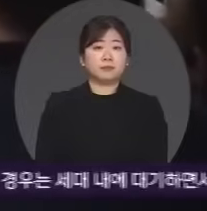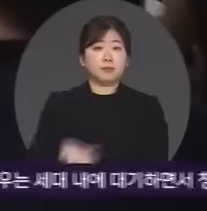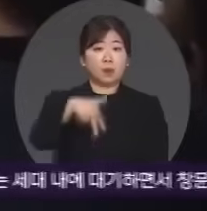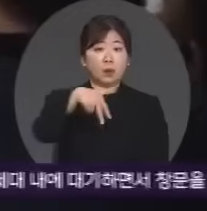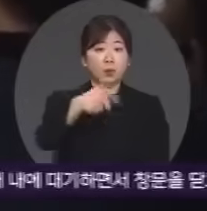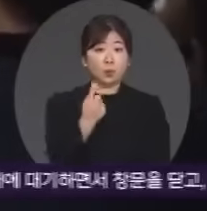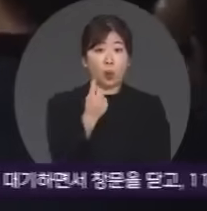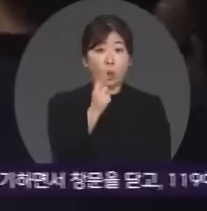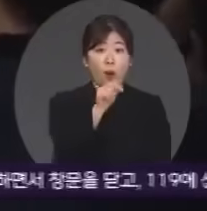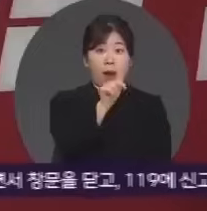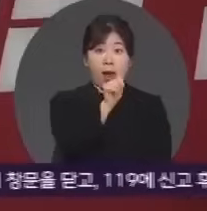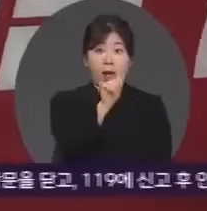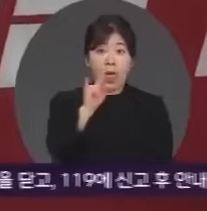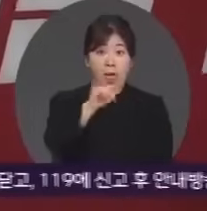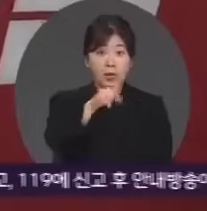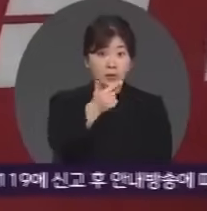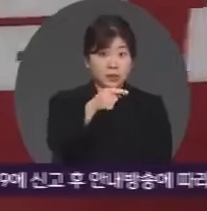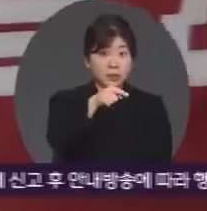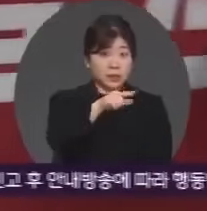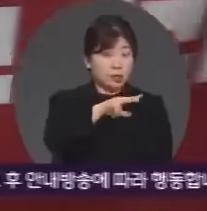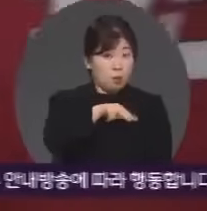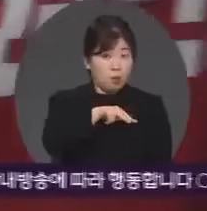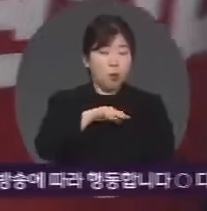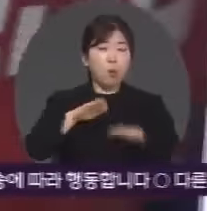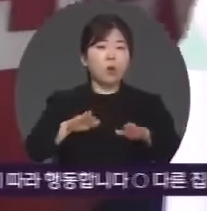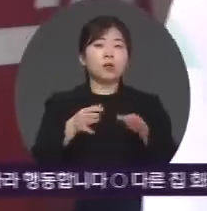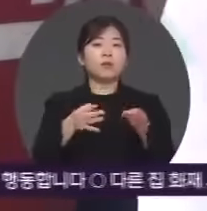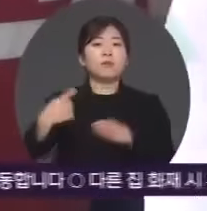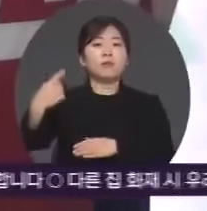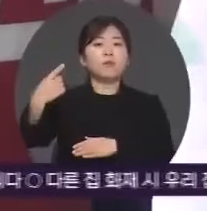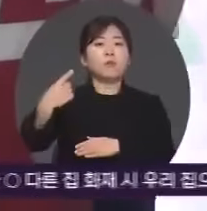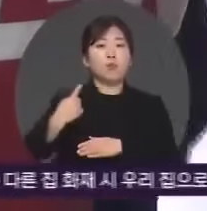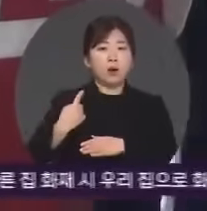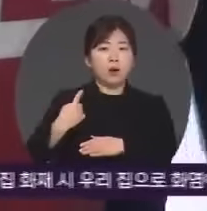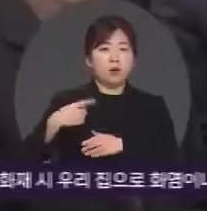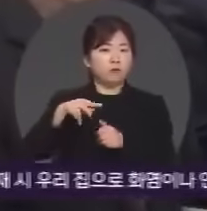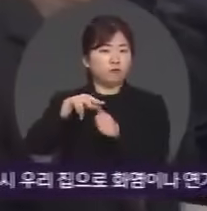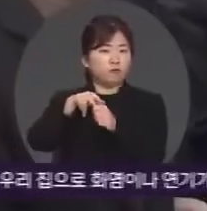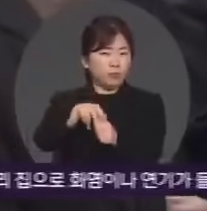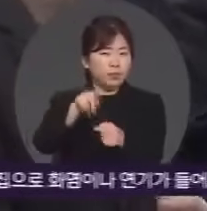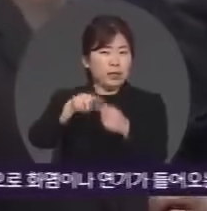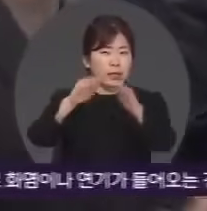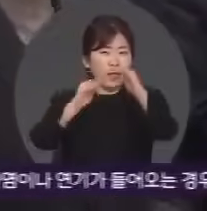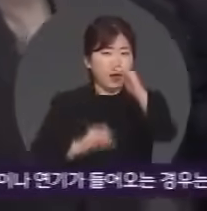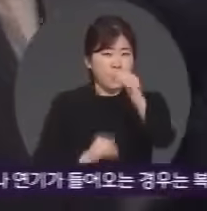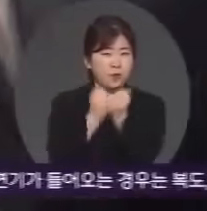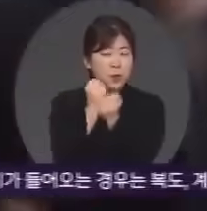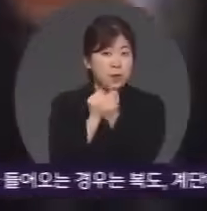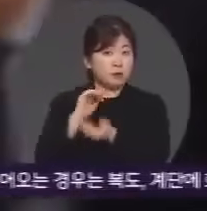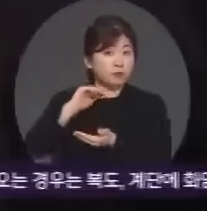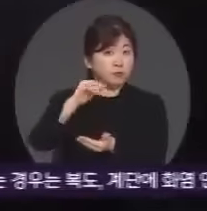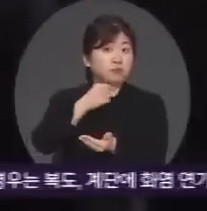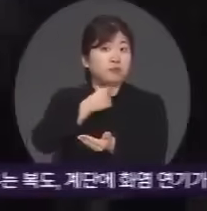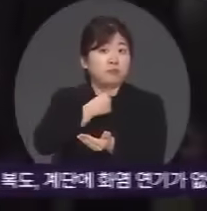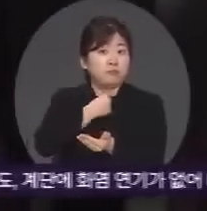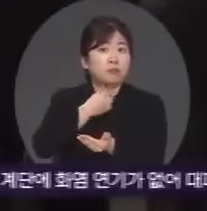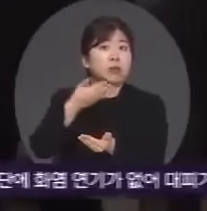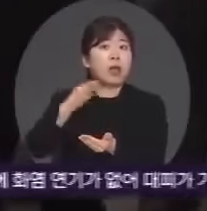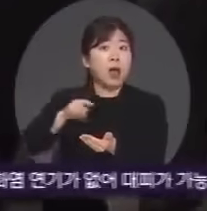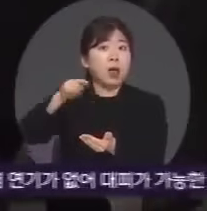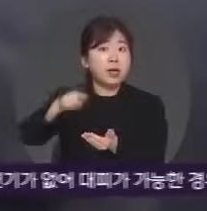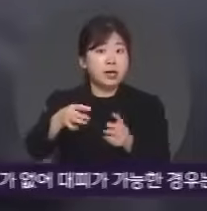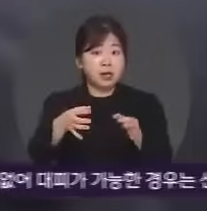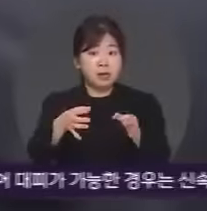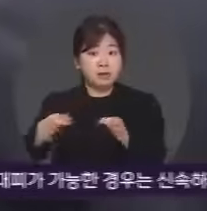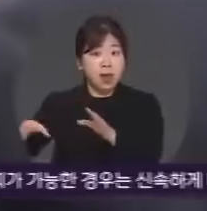조혜진 의원이 김해 출마 입장을 밝히려던 김해시청 프레스센터 앞. 국민의힘 김해을 당원들이